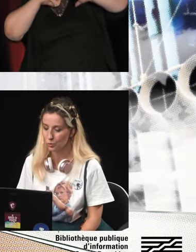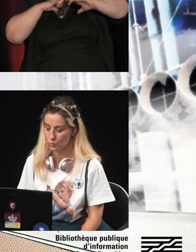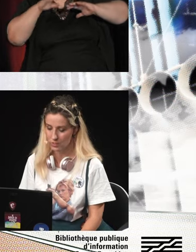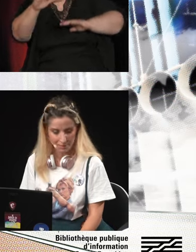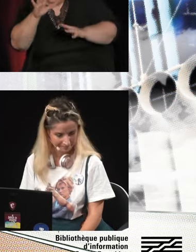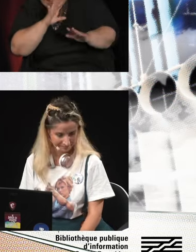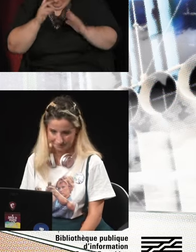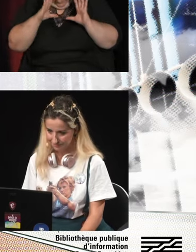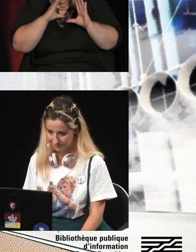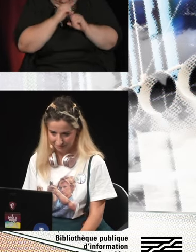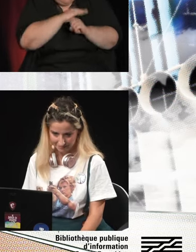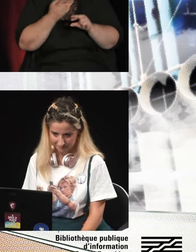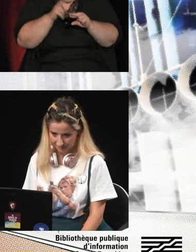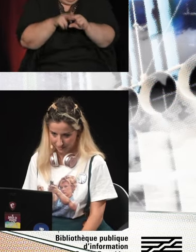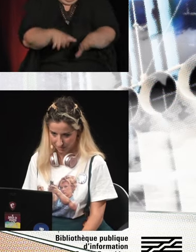perdre trop de vie.